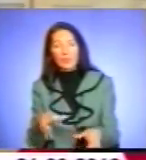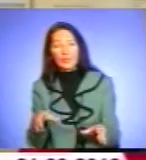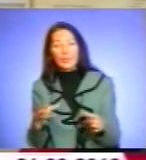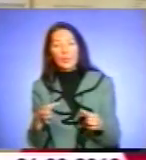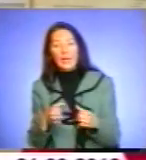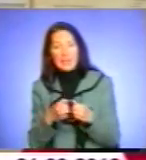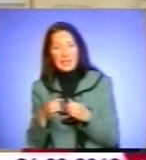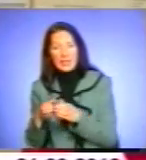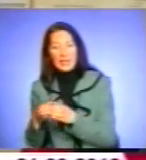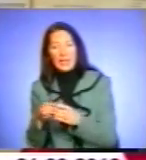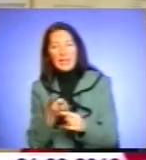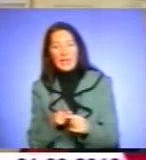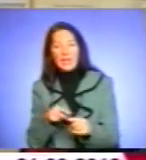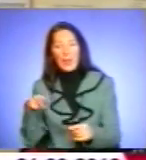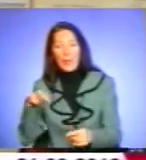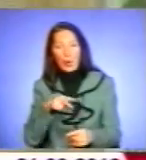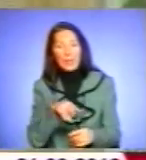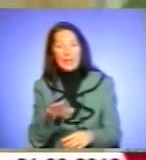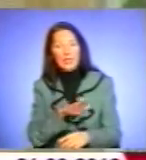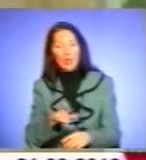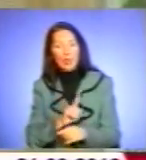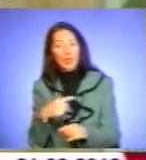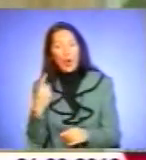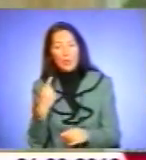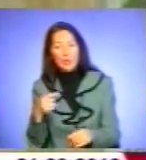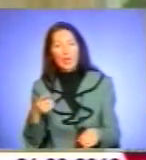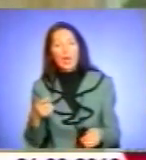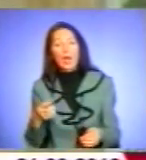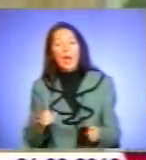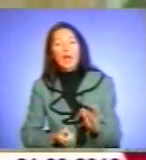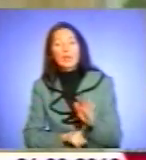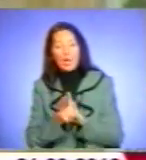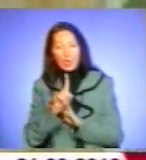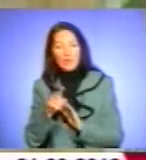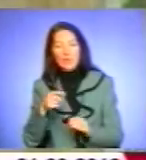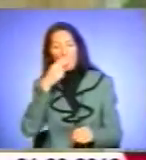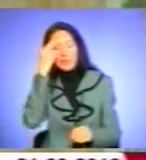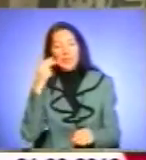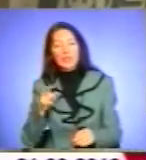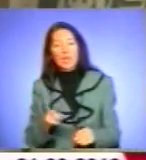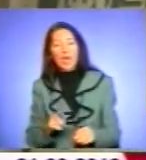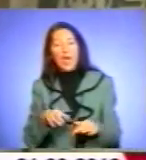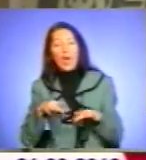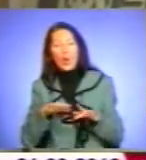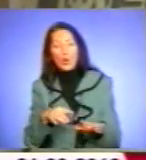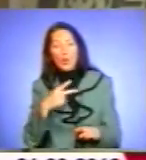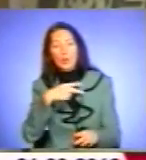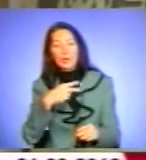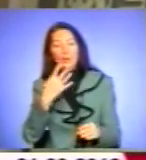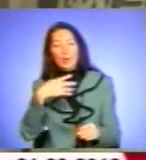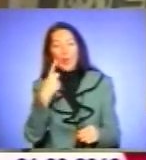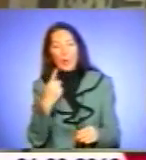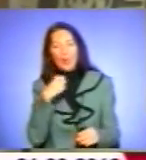з'єднань, які переходили на територію Тернопільської області. Зародився партизанський рух 1941 року. Спочатку діяльність